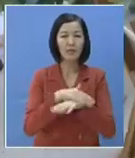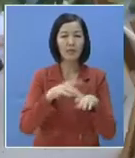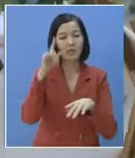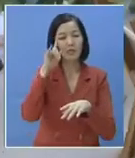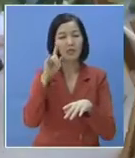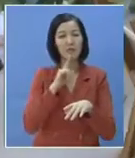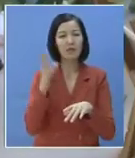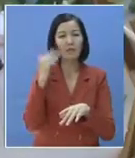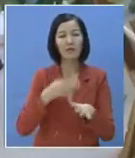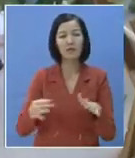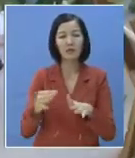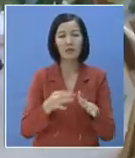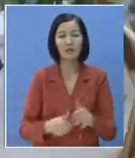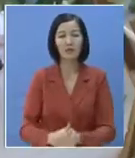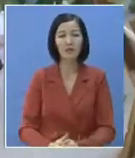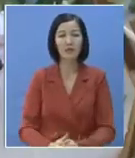Алматинской области.